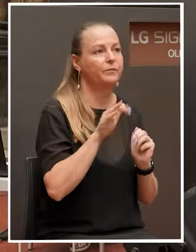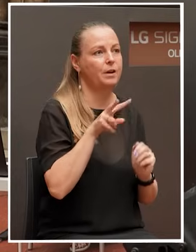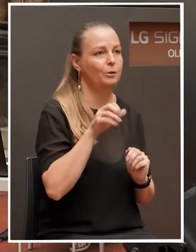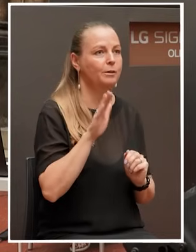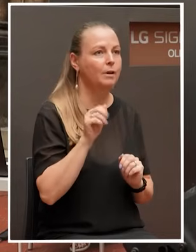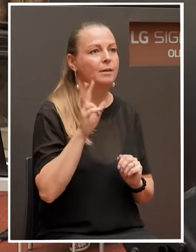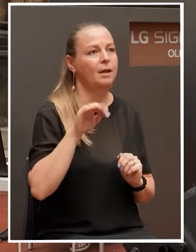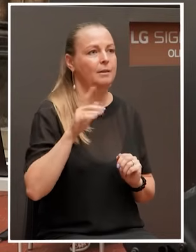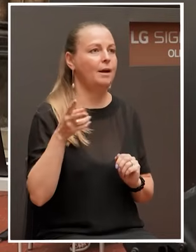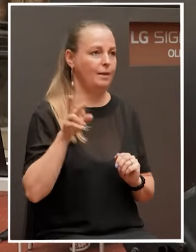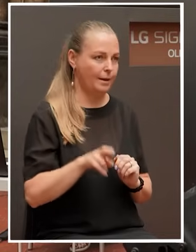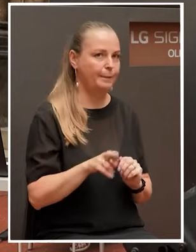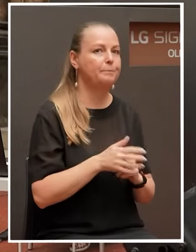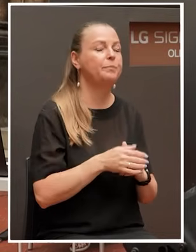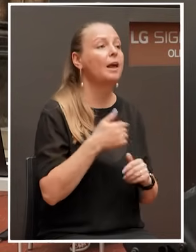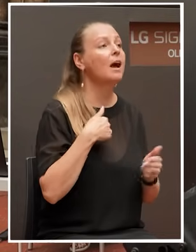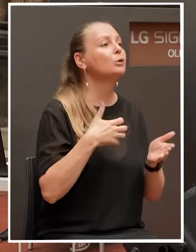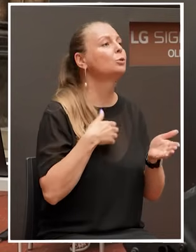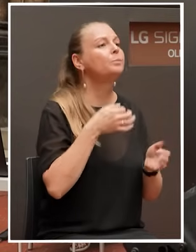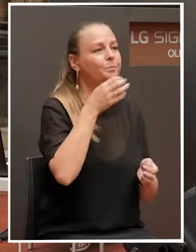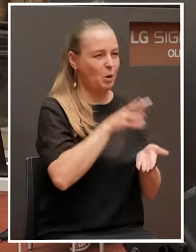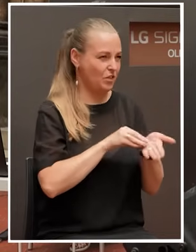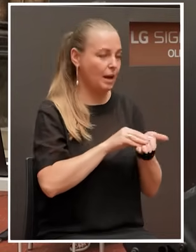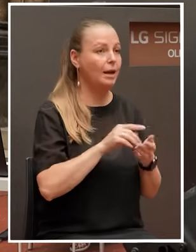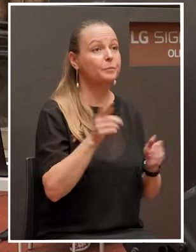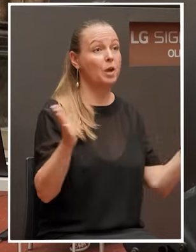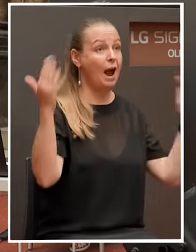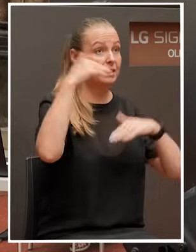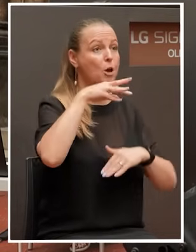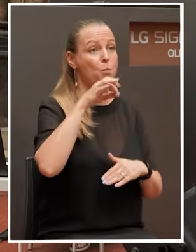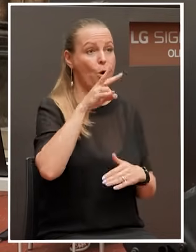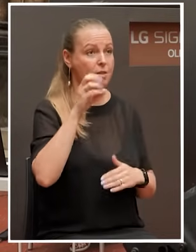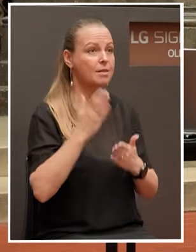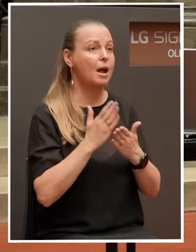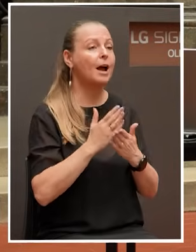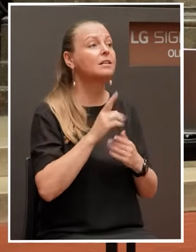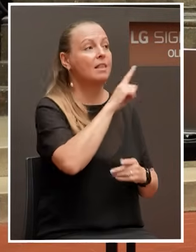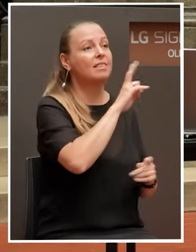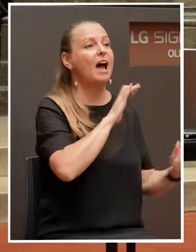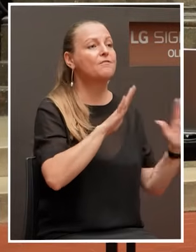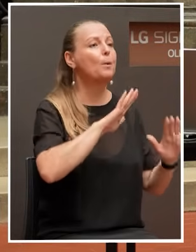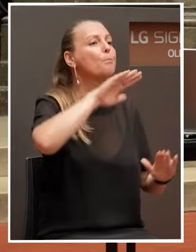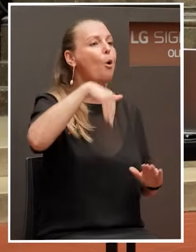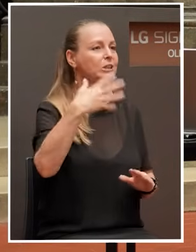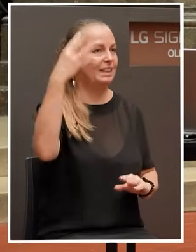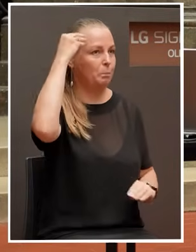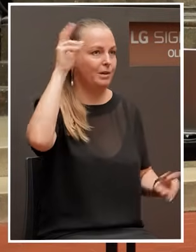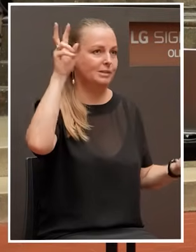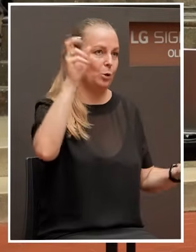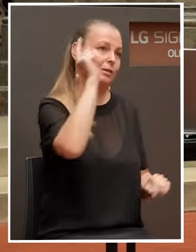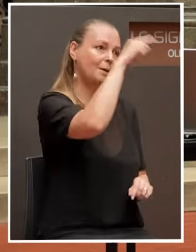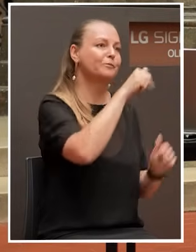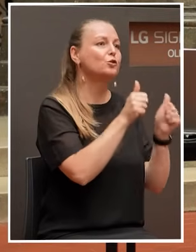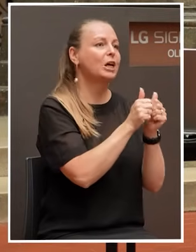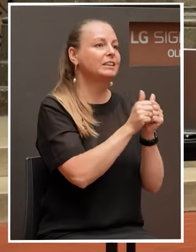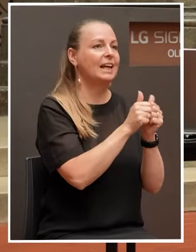Наталья. Я напоминаю, что произведение Моне сейчас находится на выставке «После импрессионизма», которая проходит в